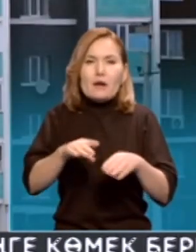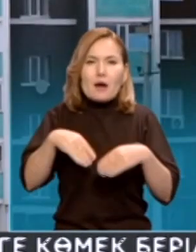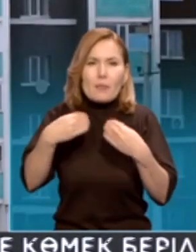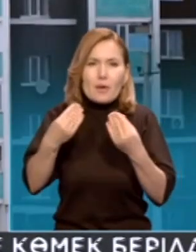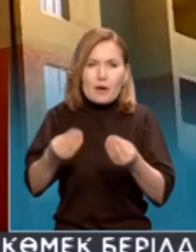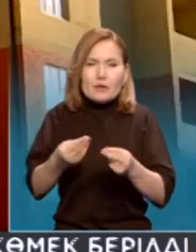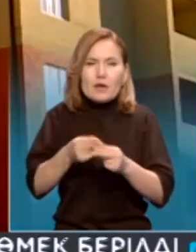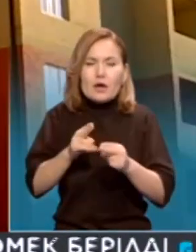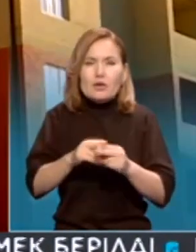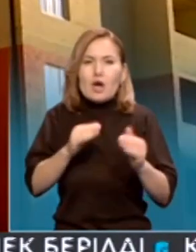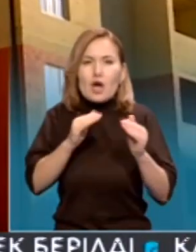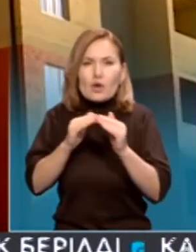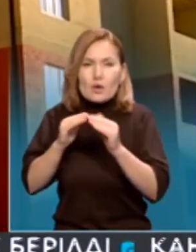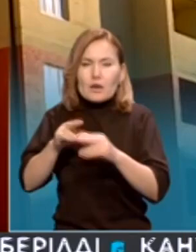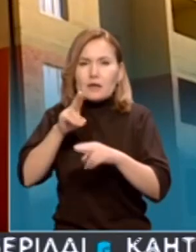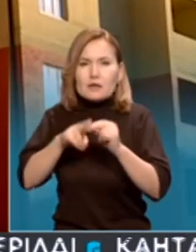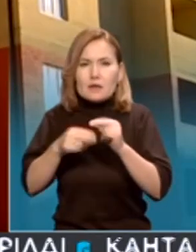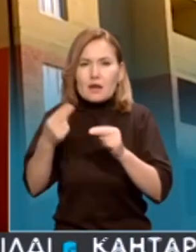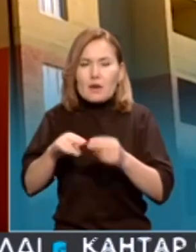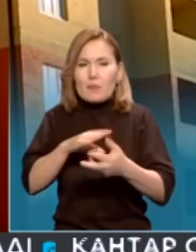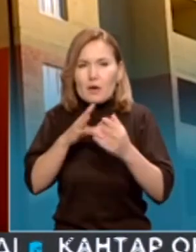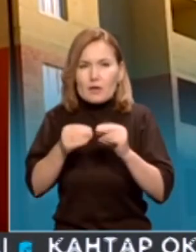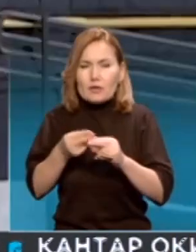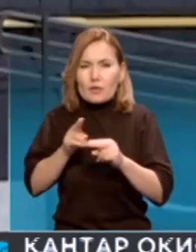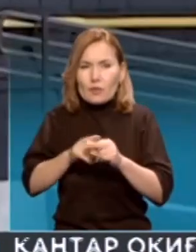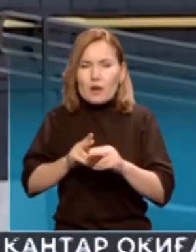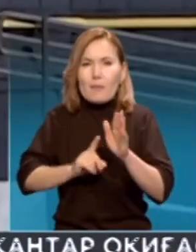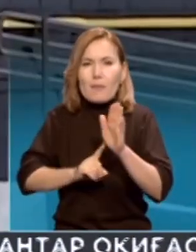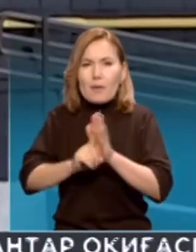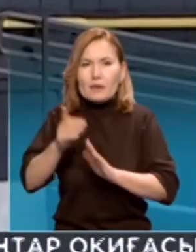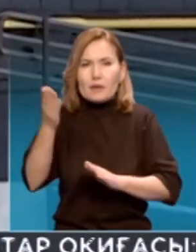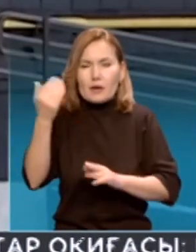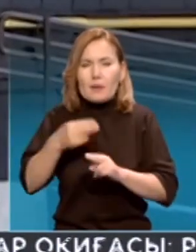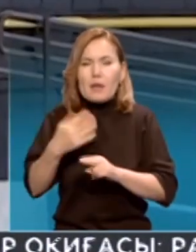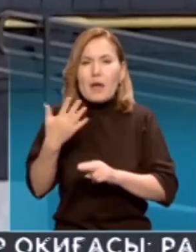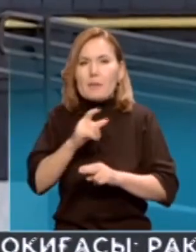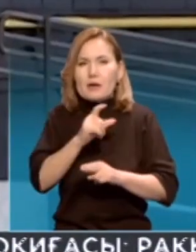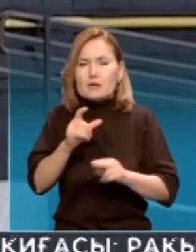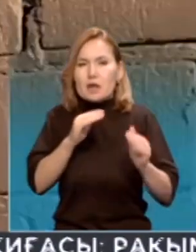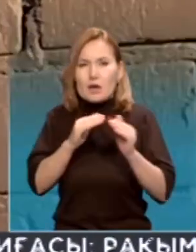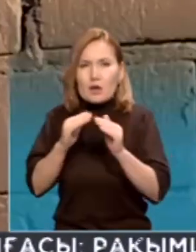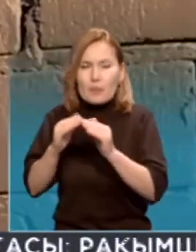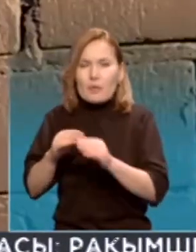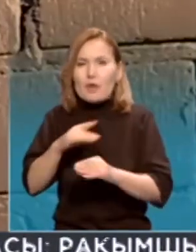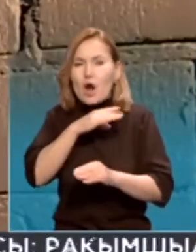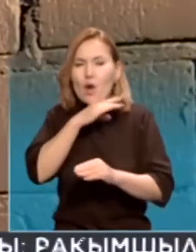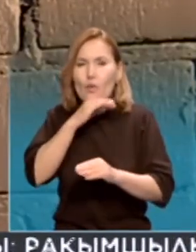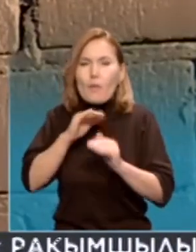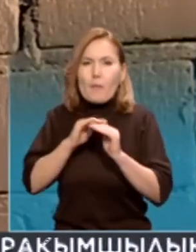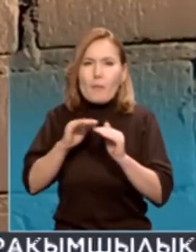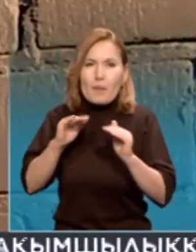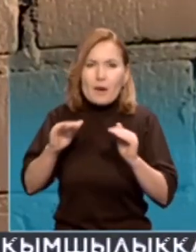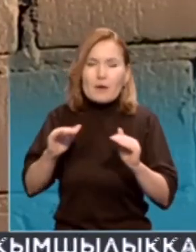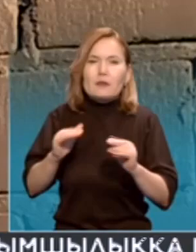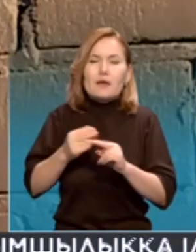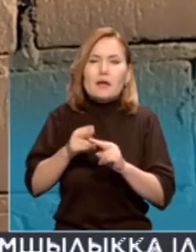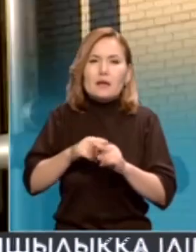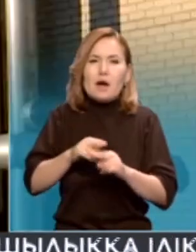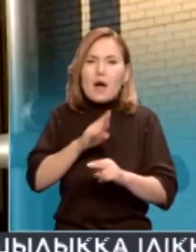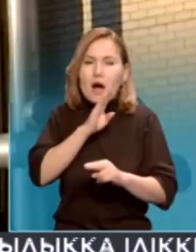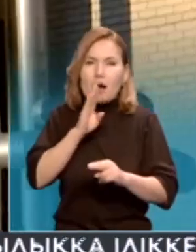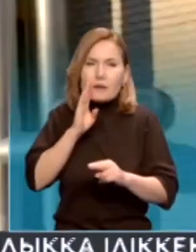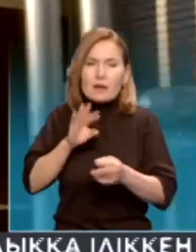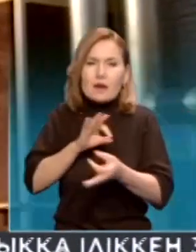тұрғын үйлер салынды. Алға ауданында бұл жұмыс бірнеше жыл бұрын басталған. 5 қабатты 3 үйден көп балалы, ата-ана қамқорлығынсыз қалғандар мен басқа да кезекте